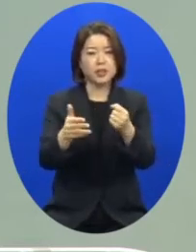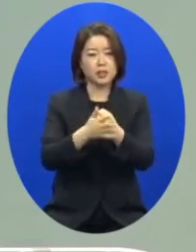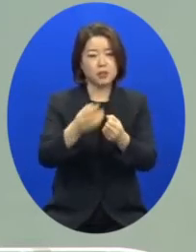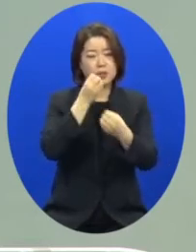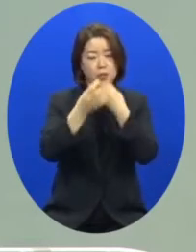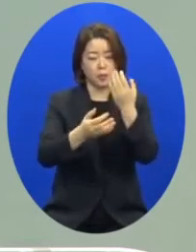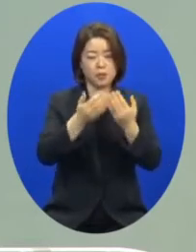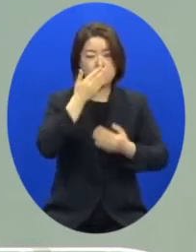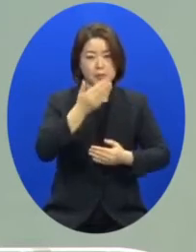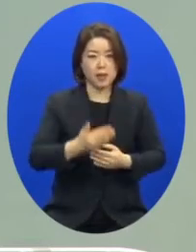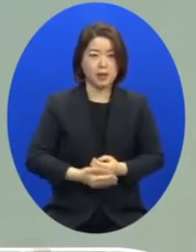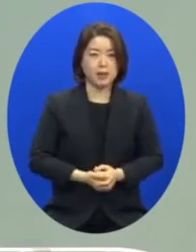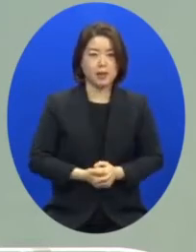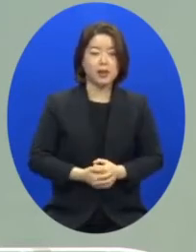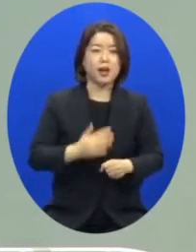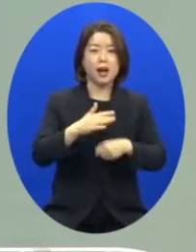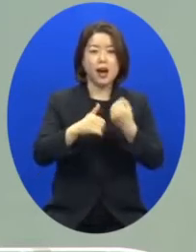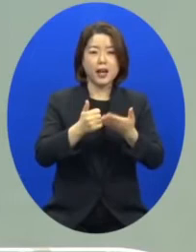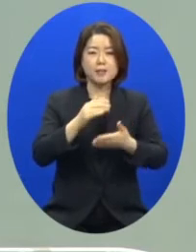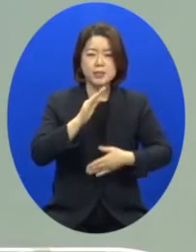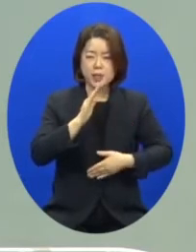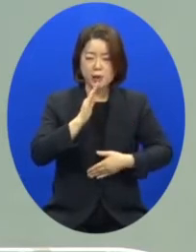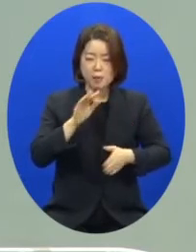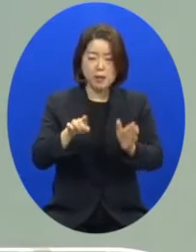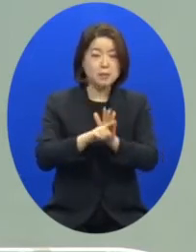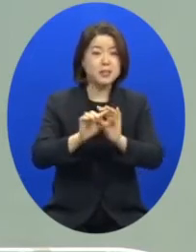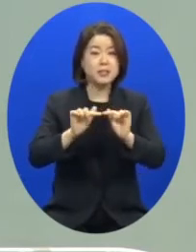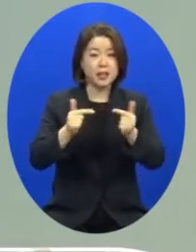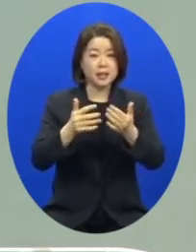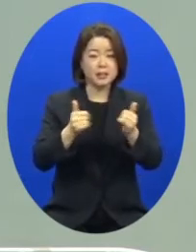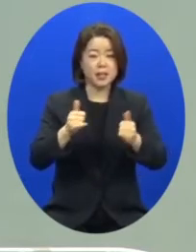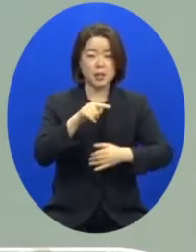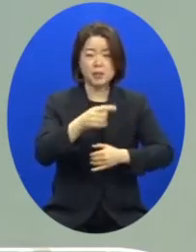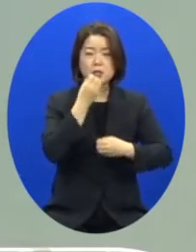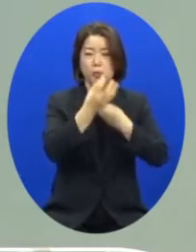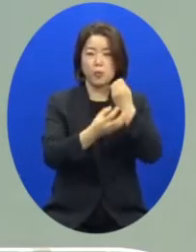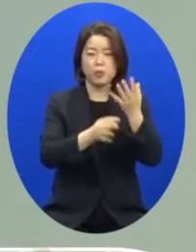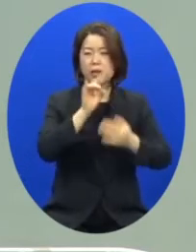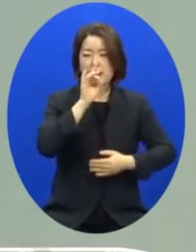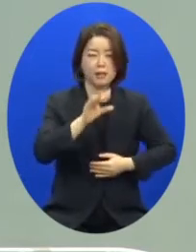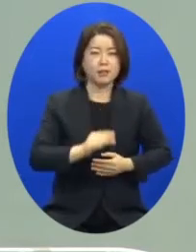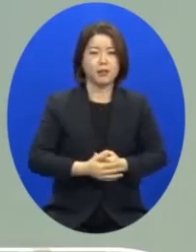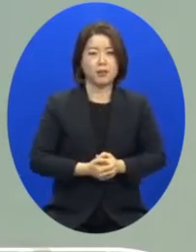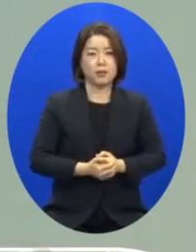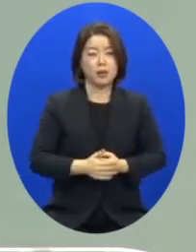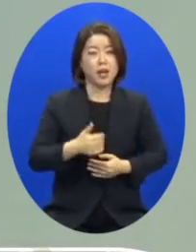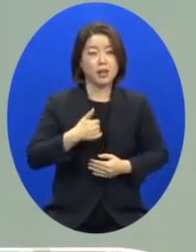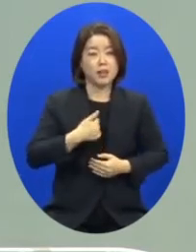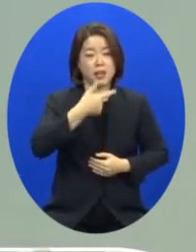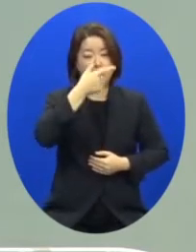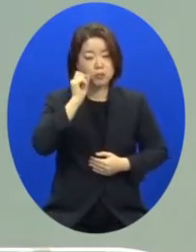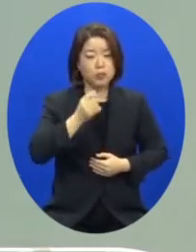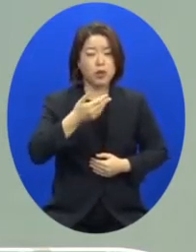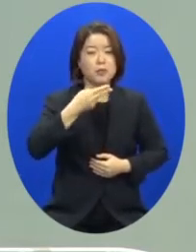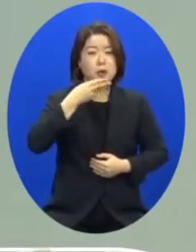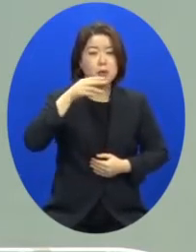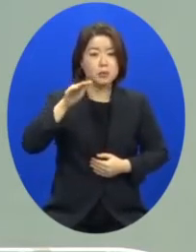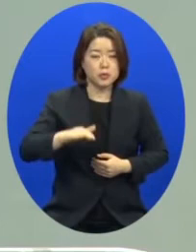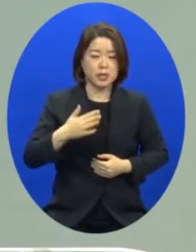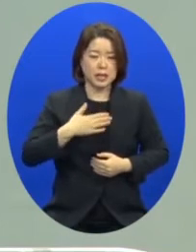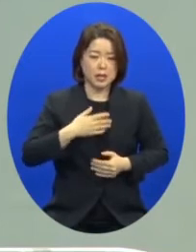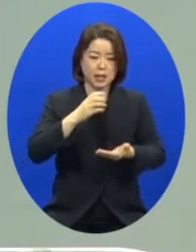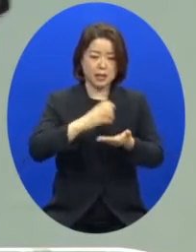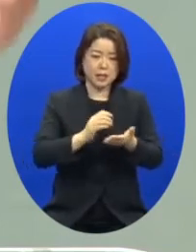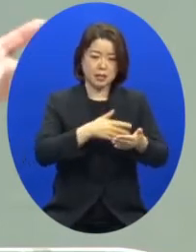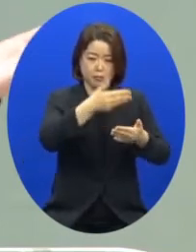있었어요 하나님을 정말 믿지 않는 사람은 이렇게 고백에 안됩니다 내게 부족함이 없으리로다 내 잔이